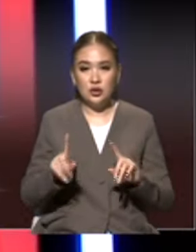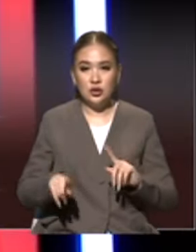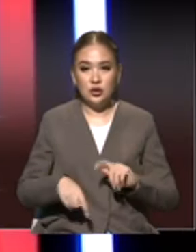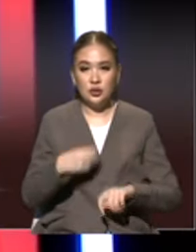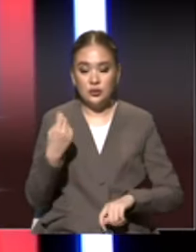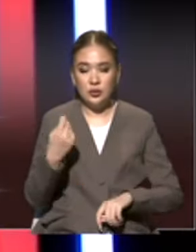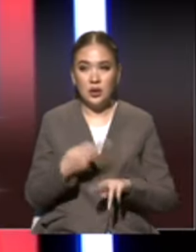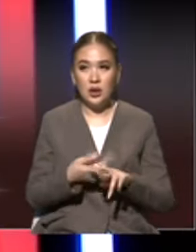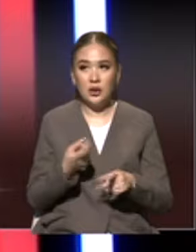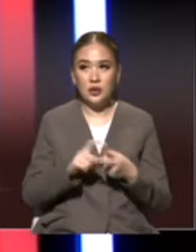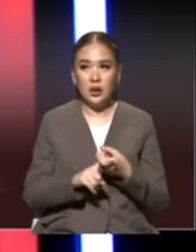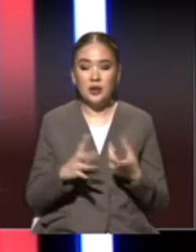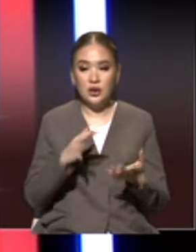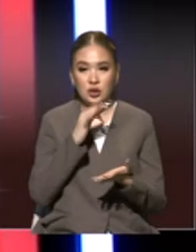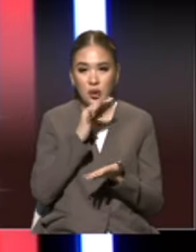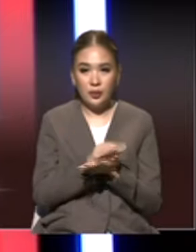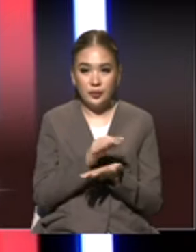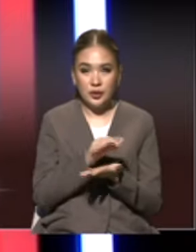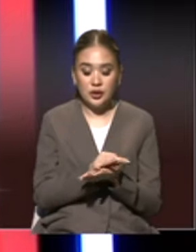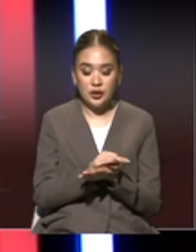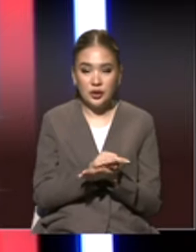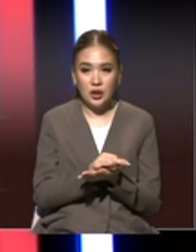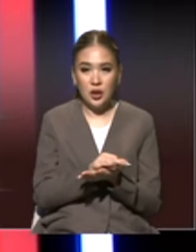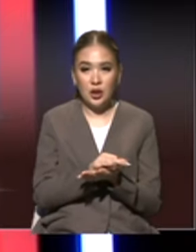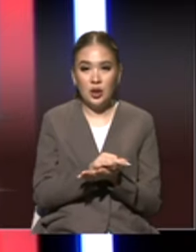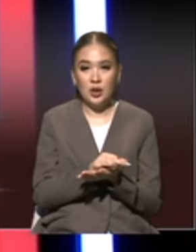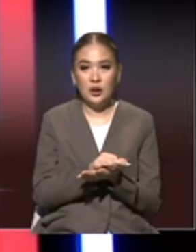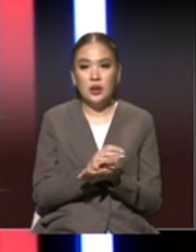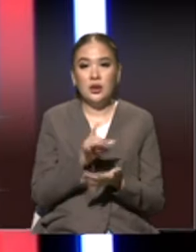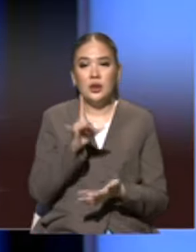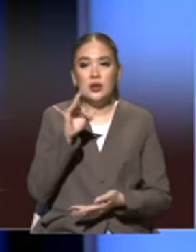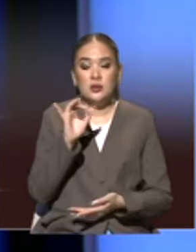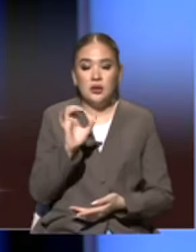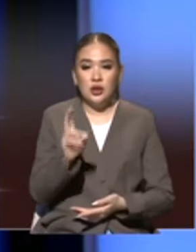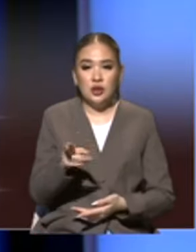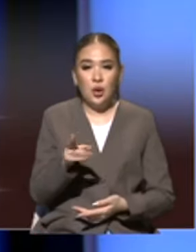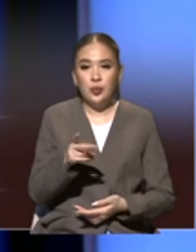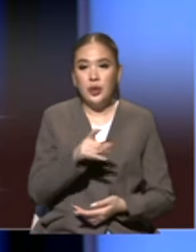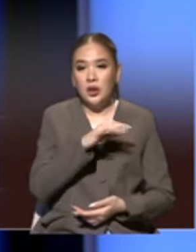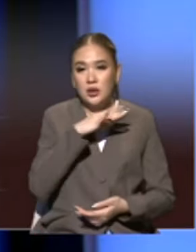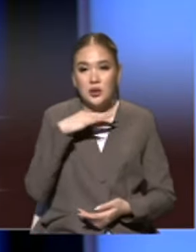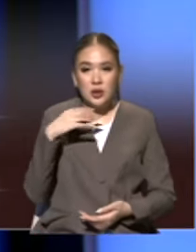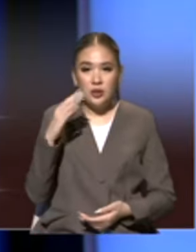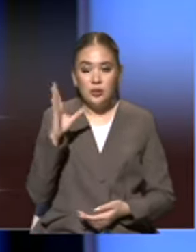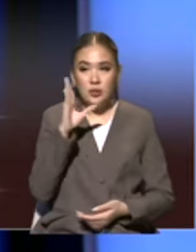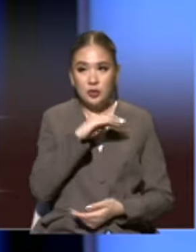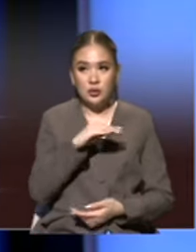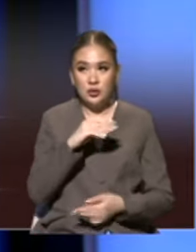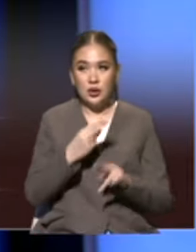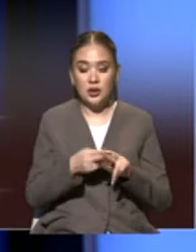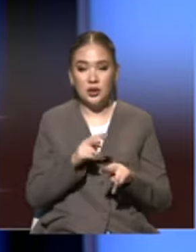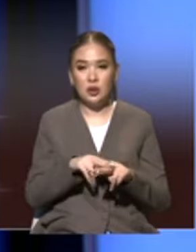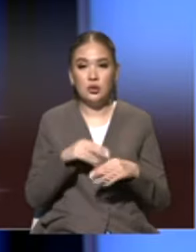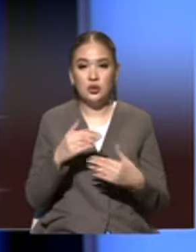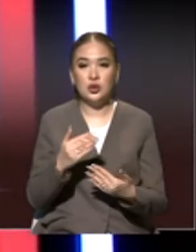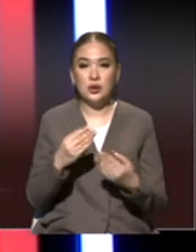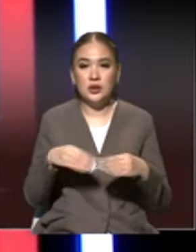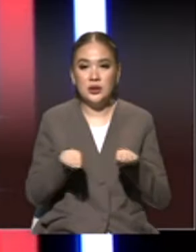ғой, қандай жауапкершілік қарастырылады? Тәуекелдік көп жаңағы, ол дұрыс шешім қабылдамауға. Егер де жазасы оған тең